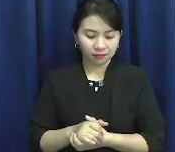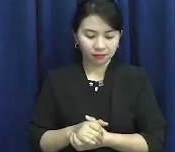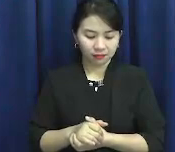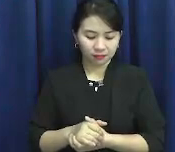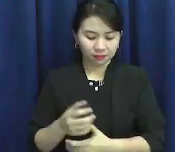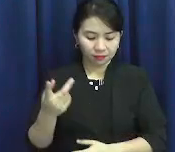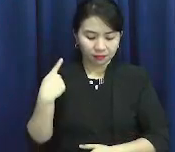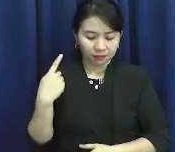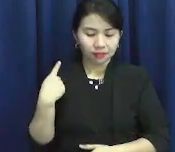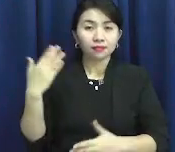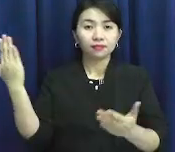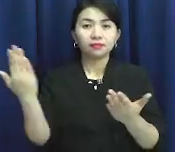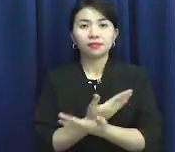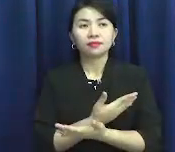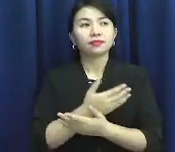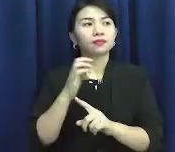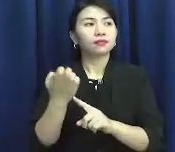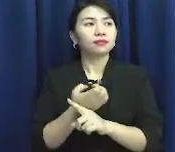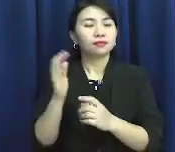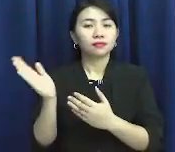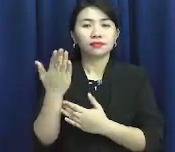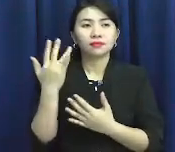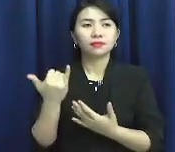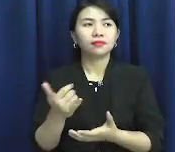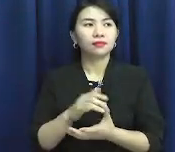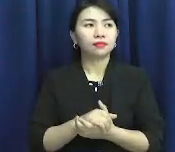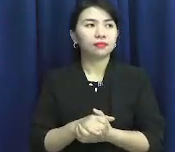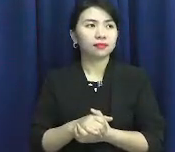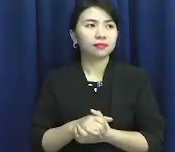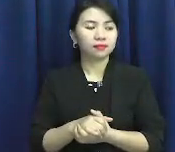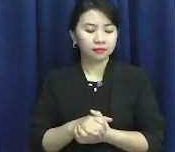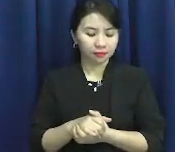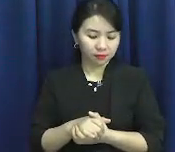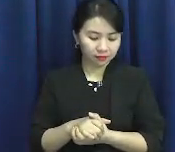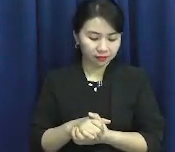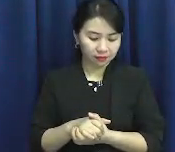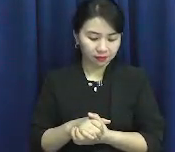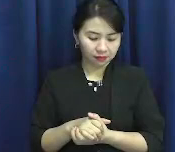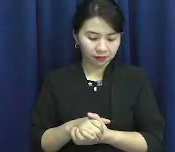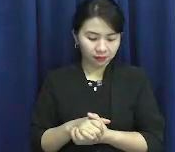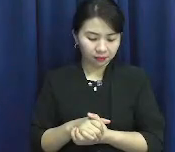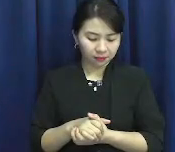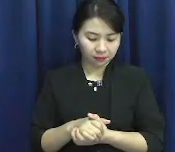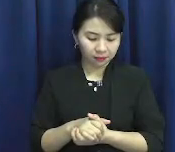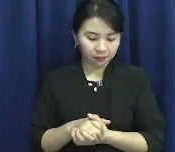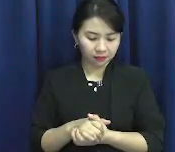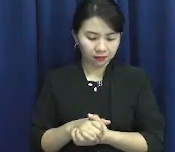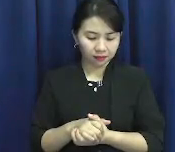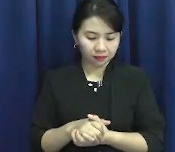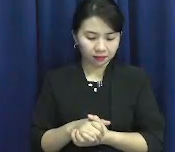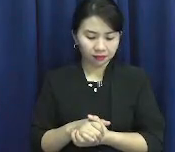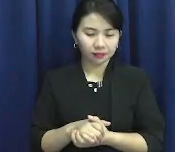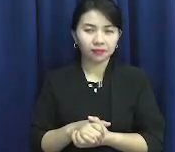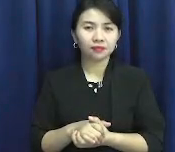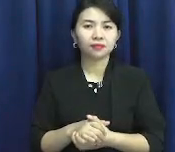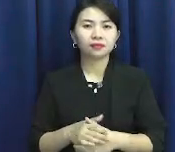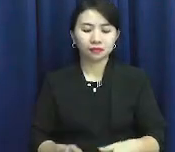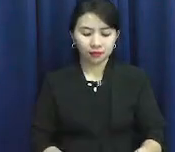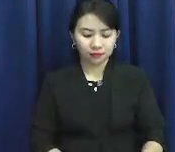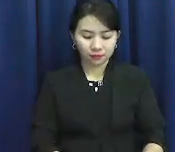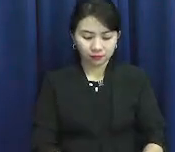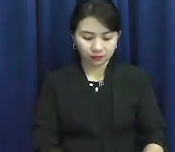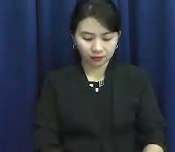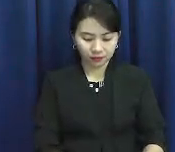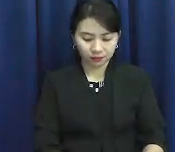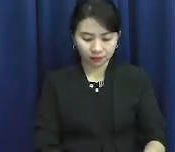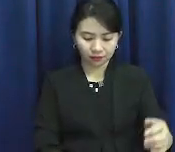every morning. Talagang kanina binigay sa akin, Sir Maki. Di ba? No. Medyo wala lang po kanin, siyempre. Binababuelo. Buibuelo kasi